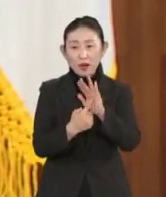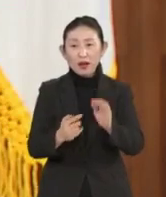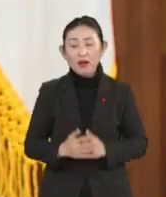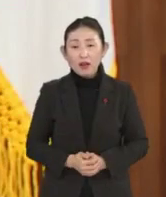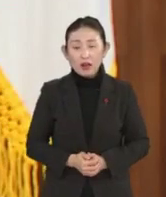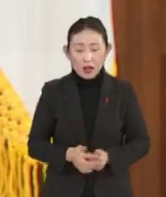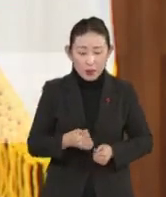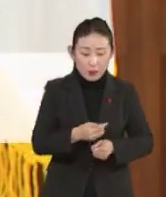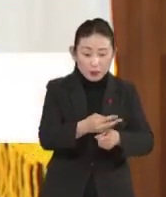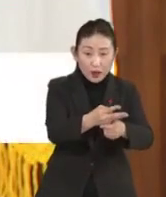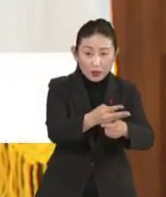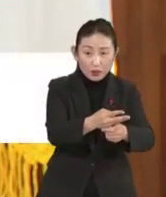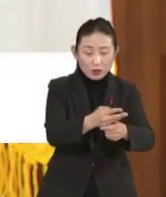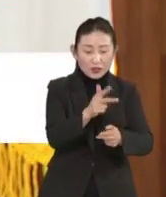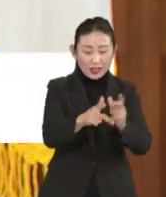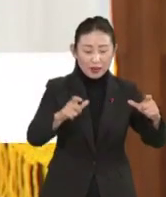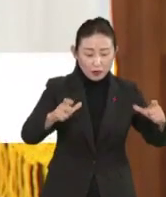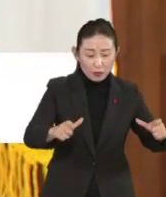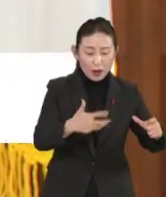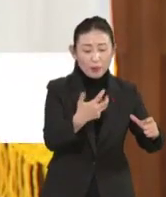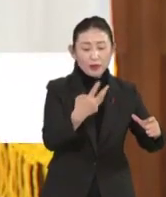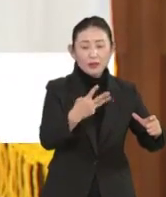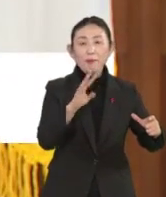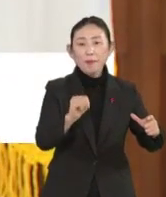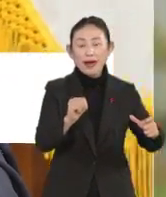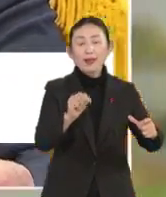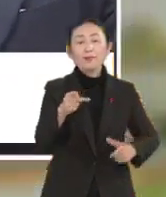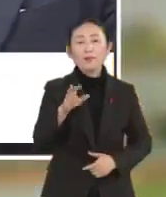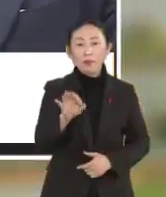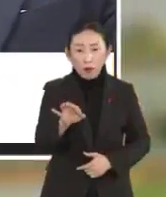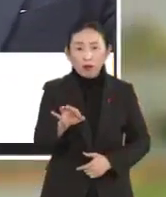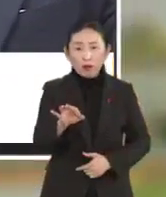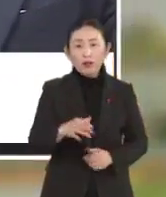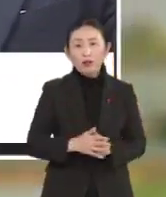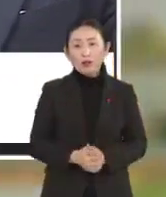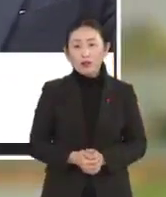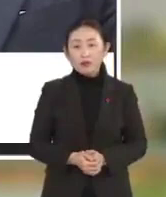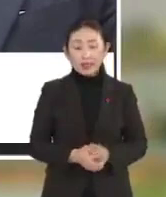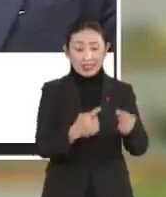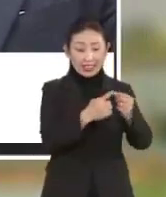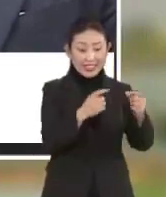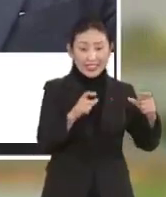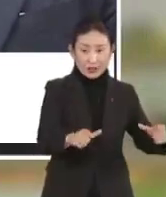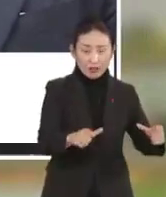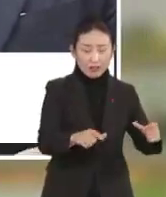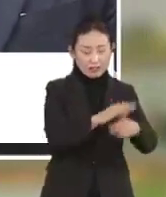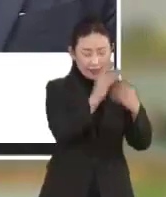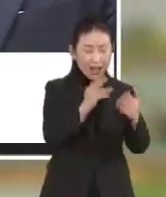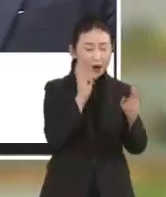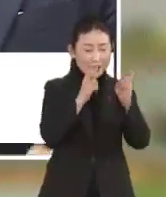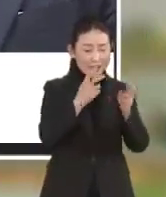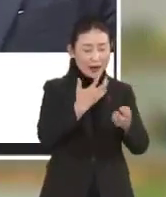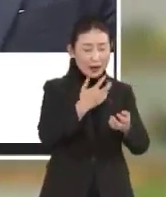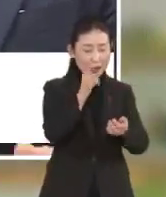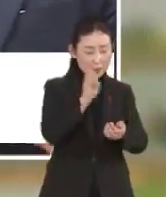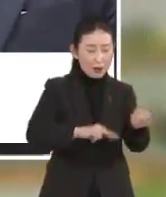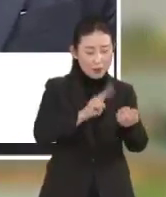83만 평이 지금 만들어지고 있는데요 지금 1단지는 거의 지금 뭐